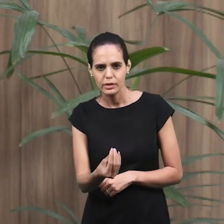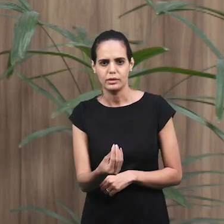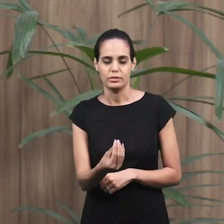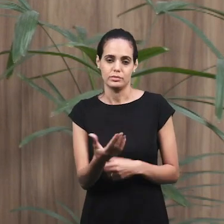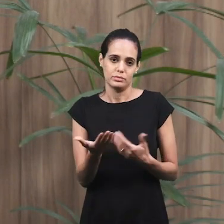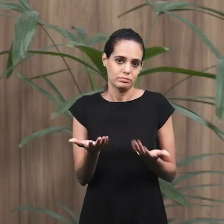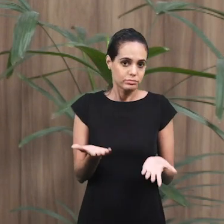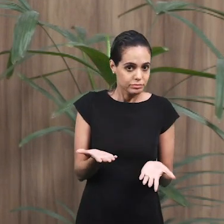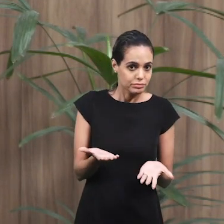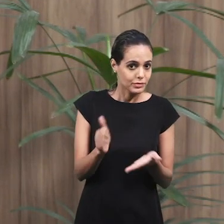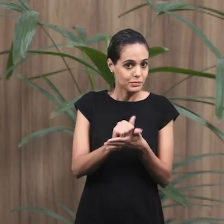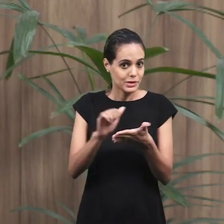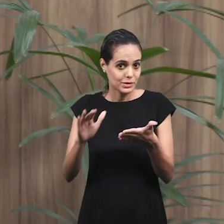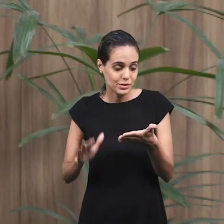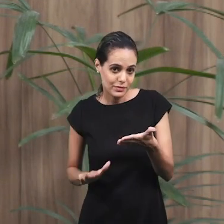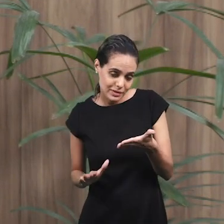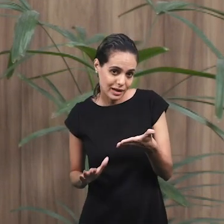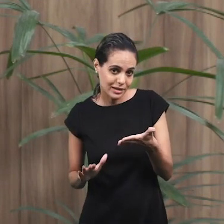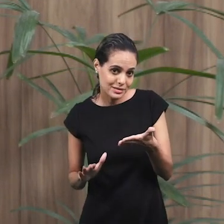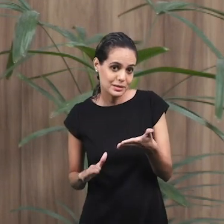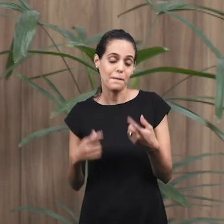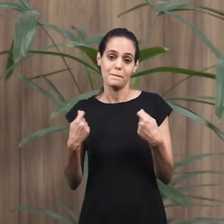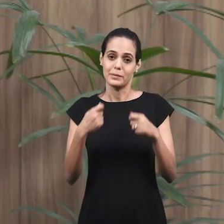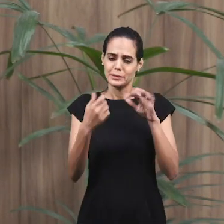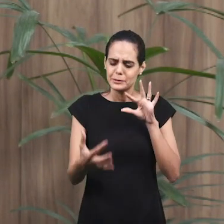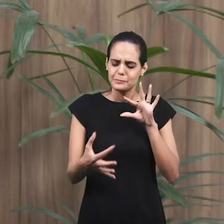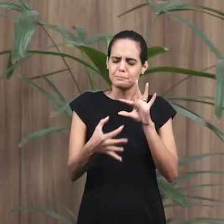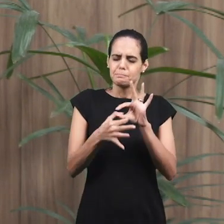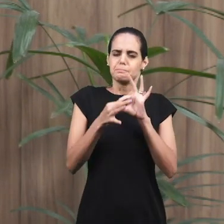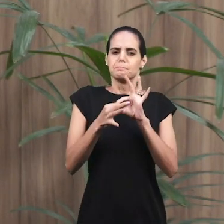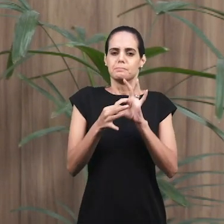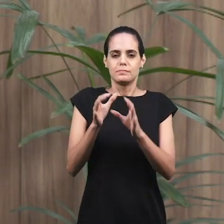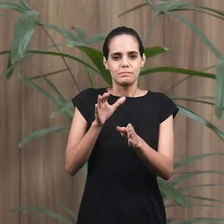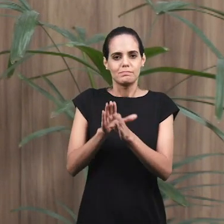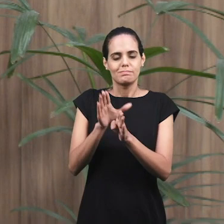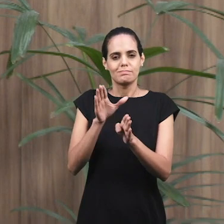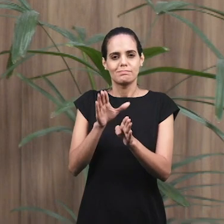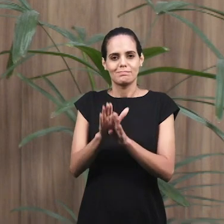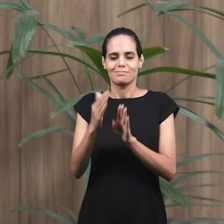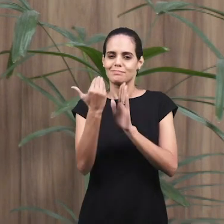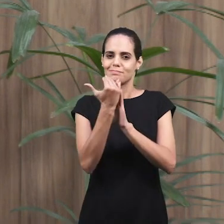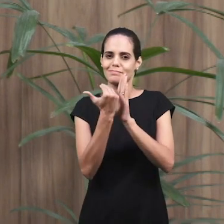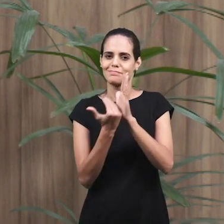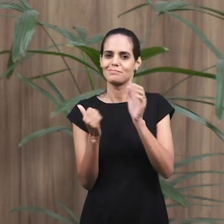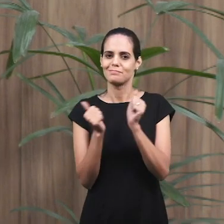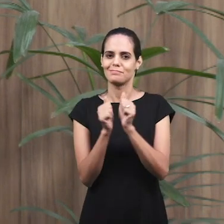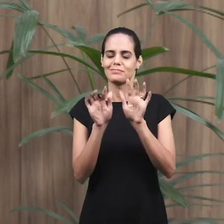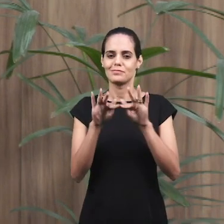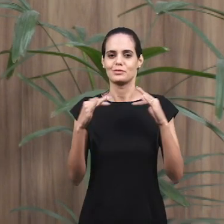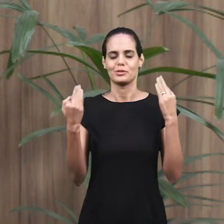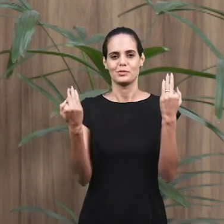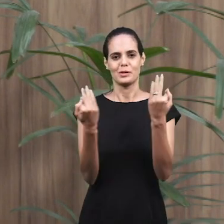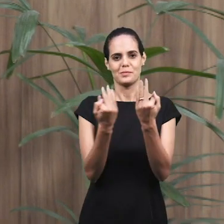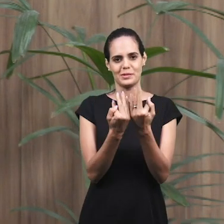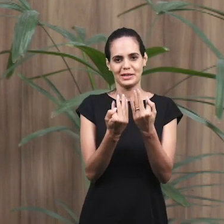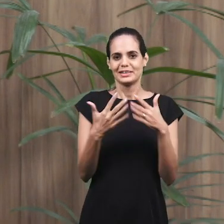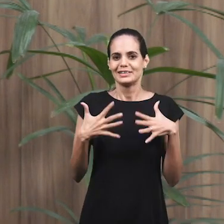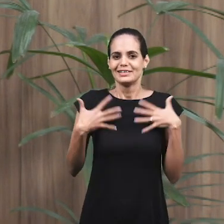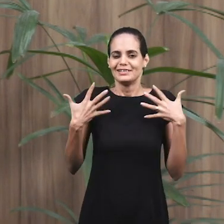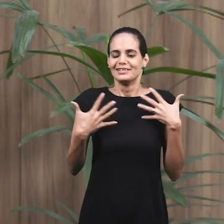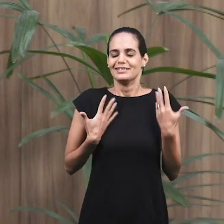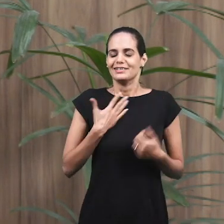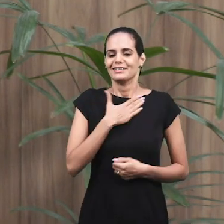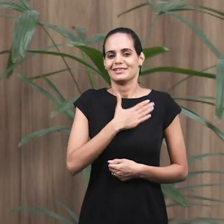allons donc fortifier les liens avec les conversations, avec la famille, parce que cela est